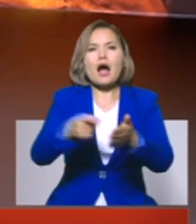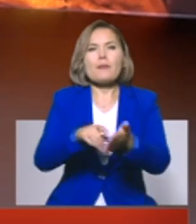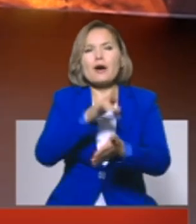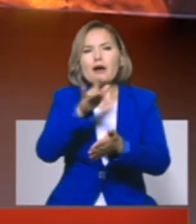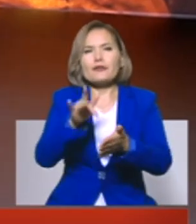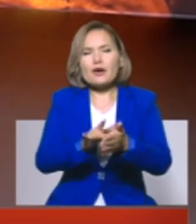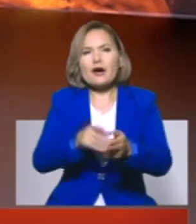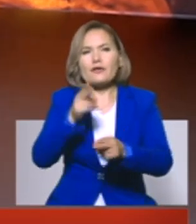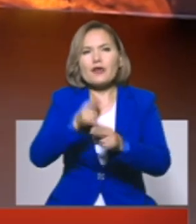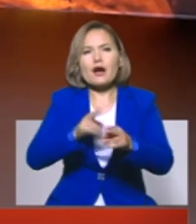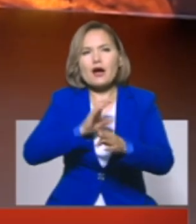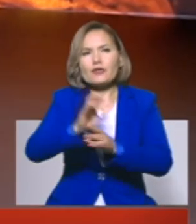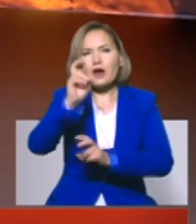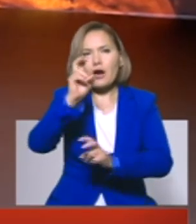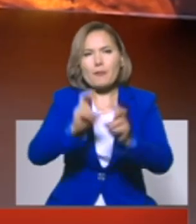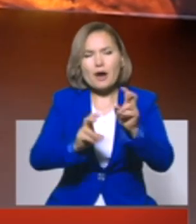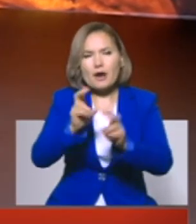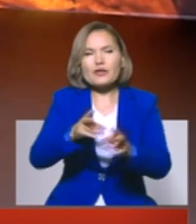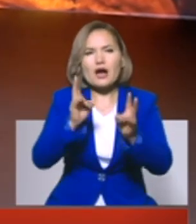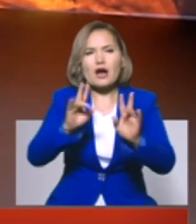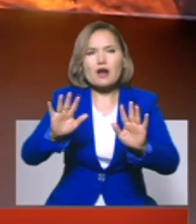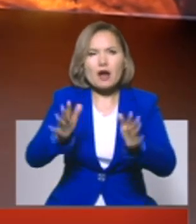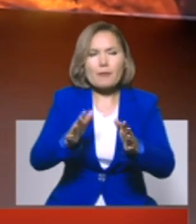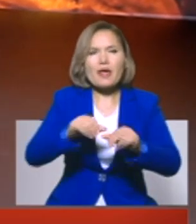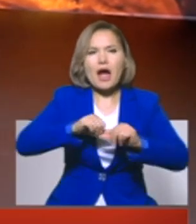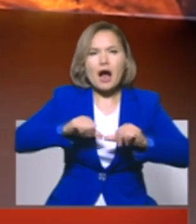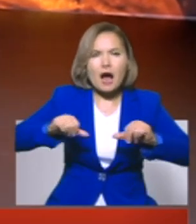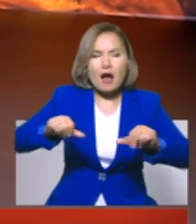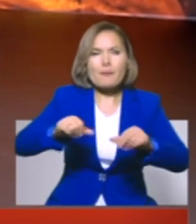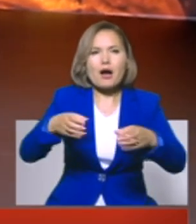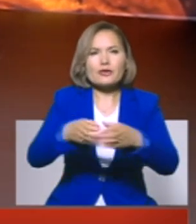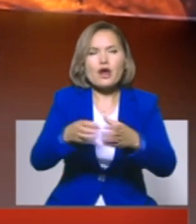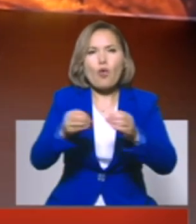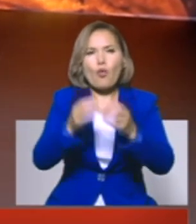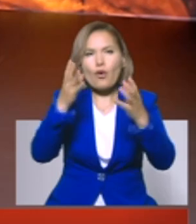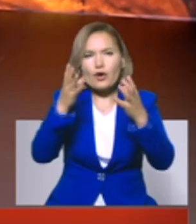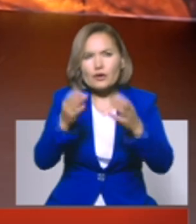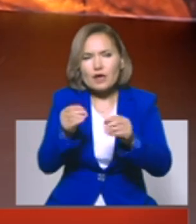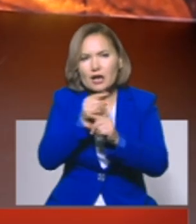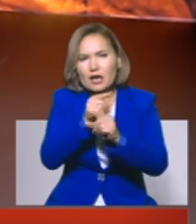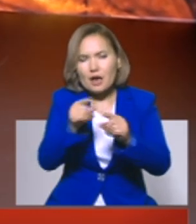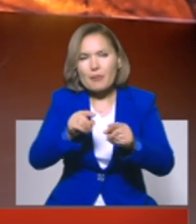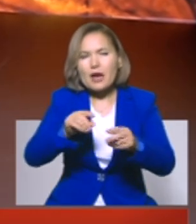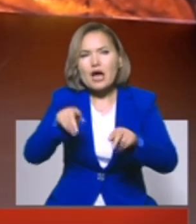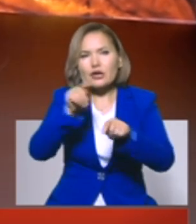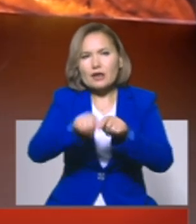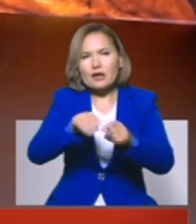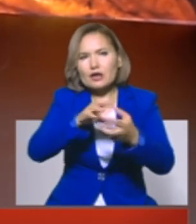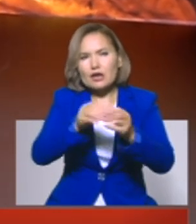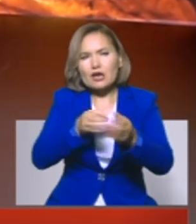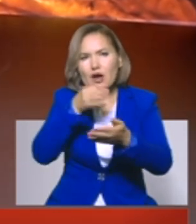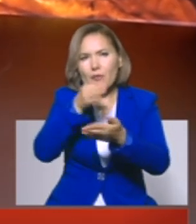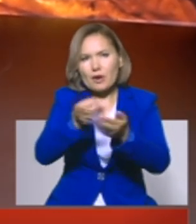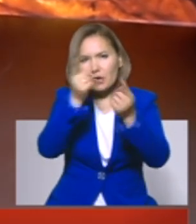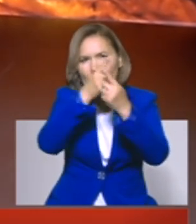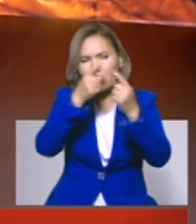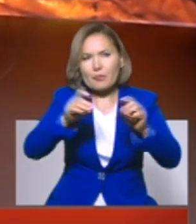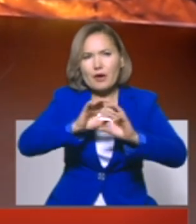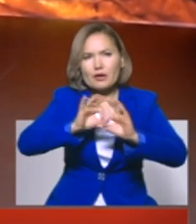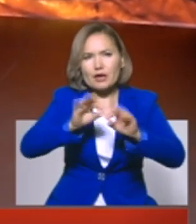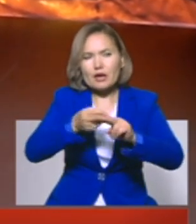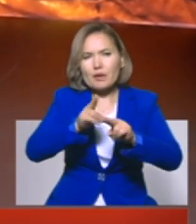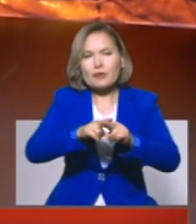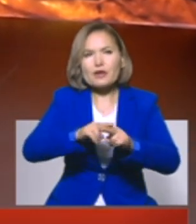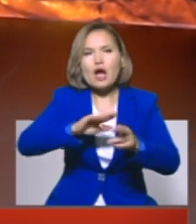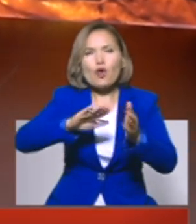Қарағанды ферроқорытпа зауытында болған апат бойынша комиссия алдағы 10 күнде тексеріс нәтижесін хабарлайтынын жеткізді. Еске